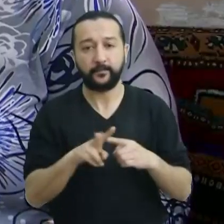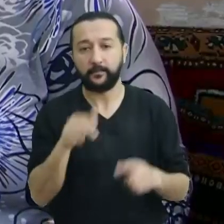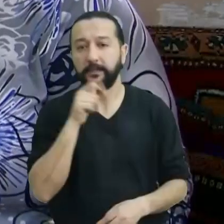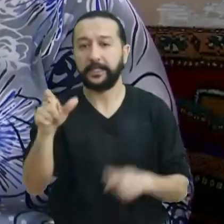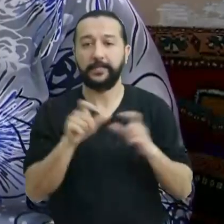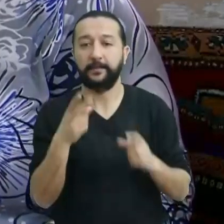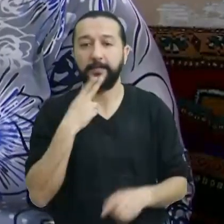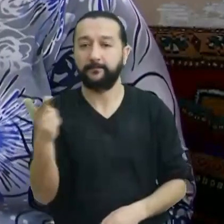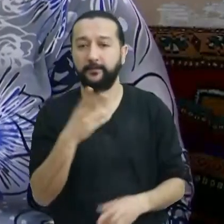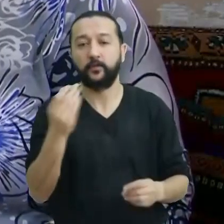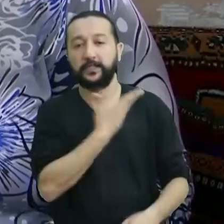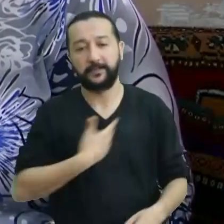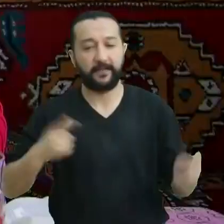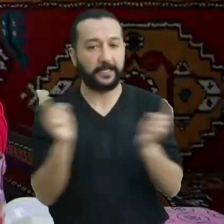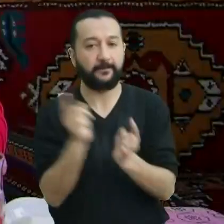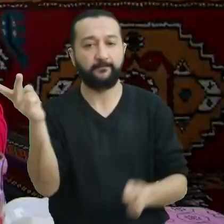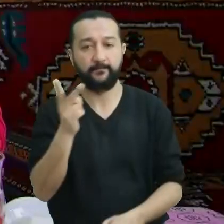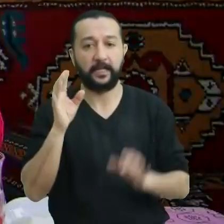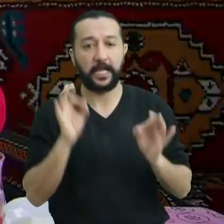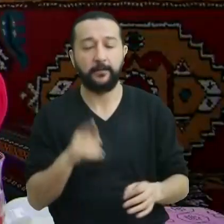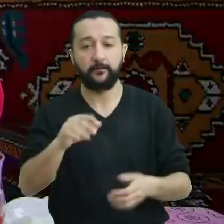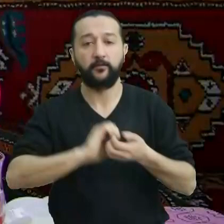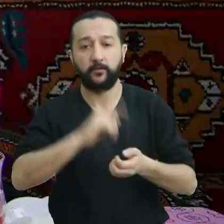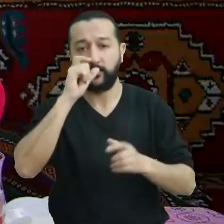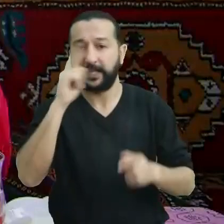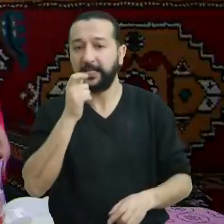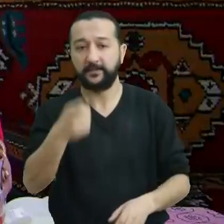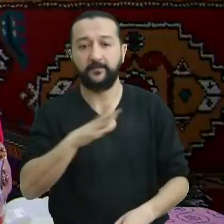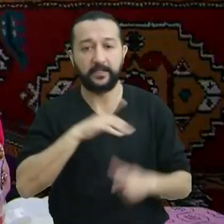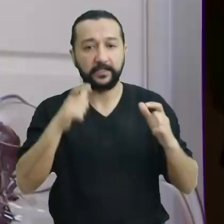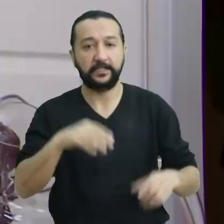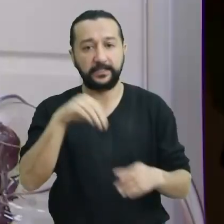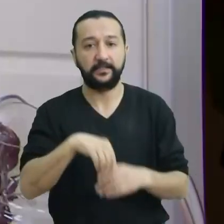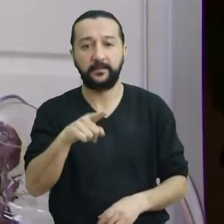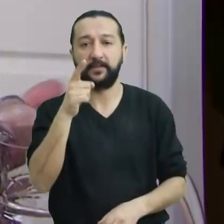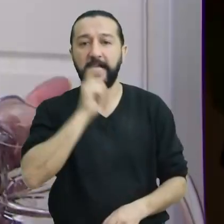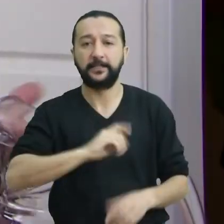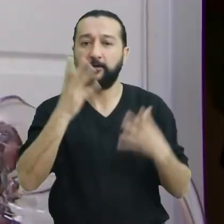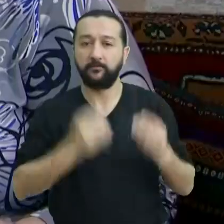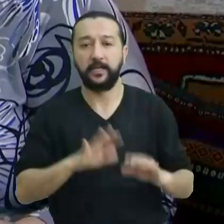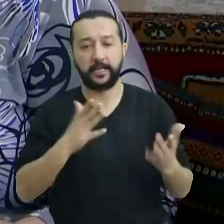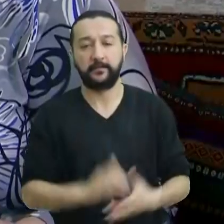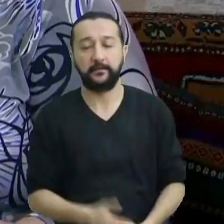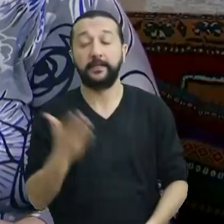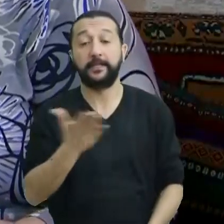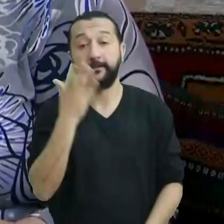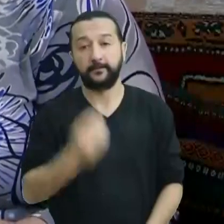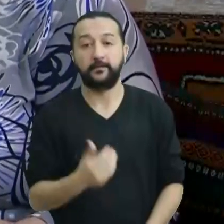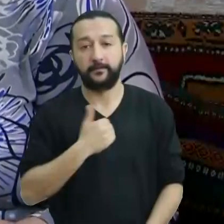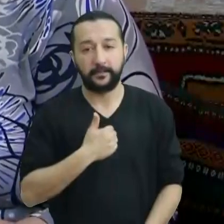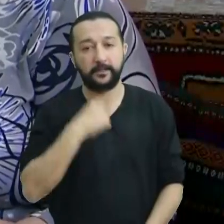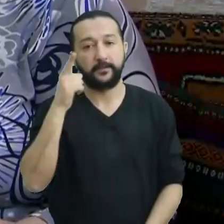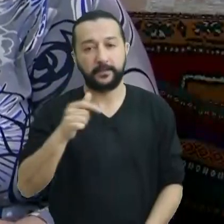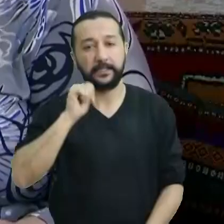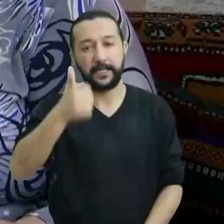Bey ile Serpil Hanım birbirini çok severler. Kankacığım o zaman bu fotoğrafın ne işi var dorbanın içinde? Bir aksilik olmuştur canım. Neyse canım